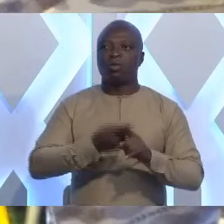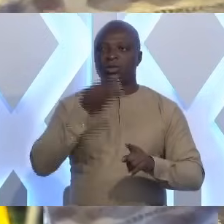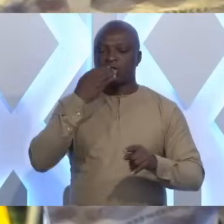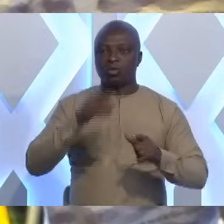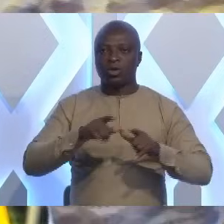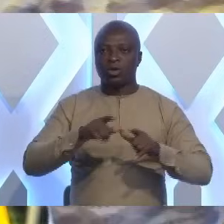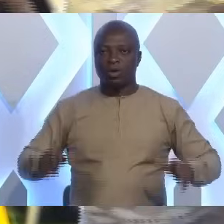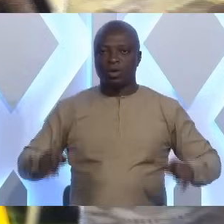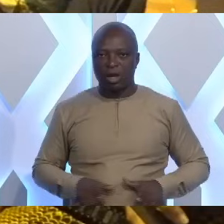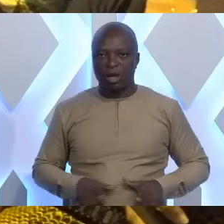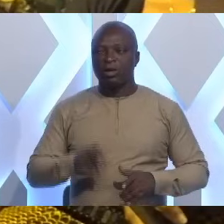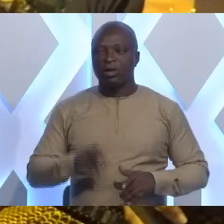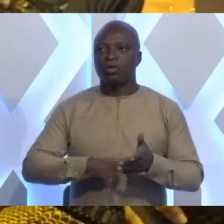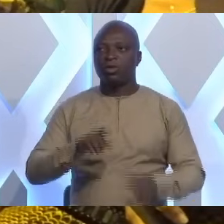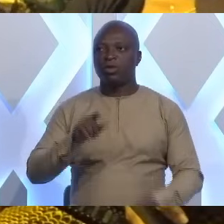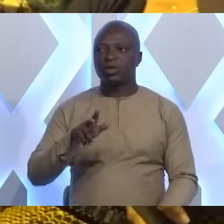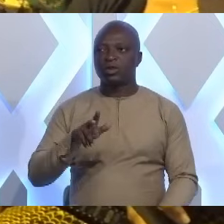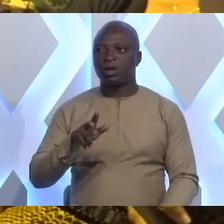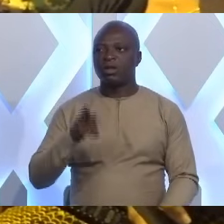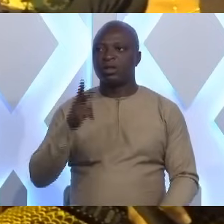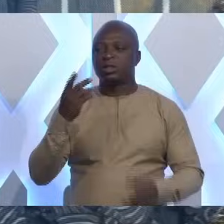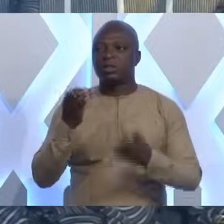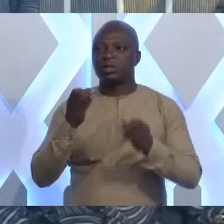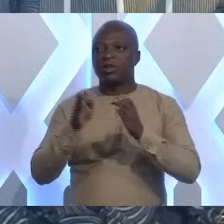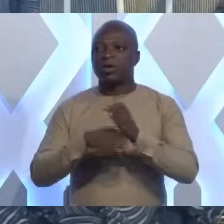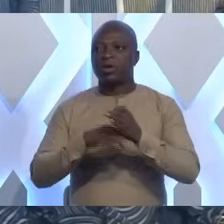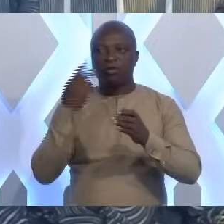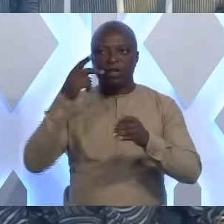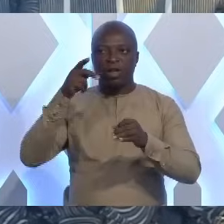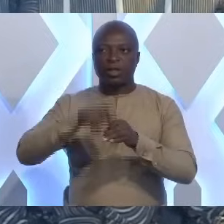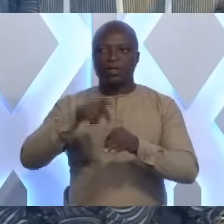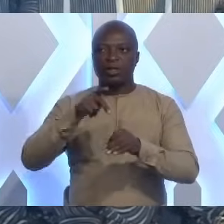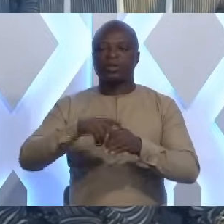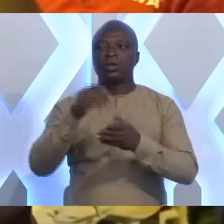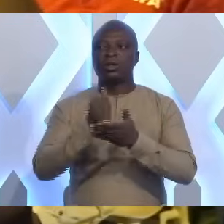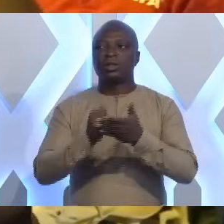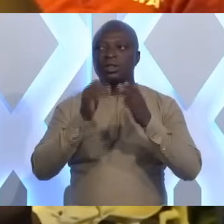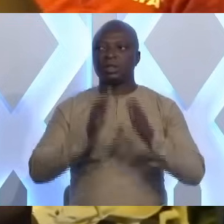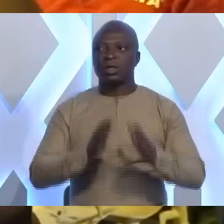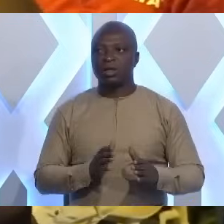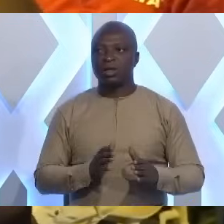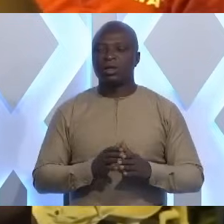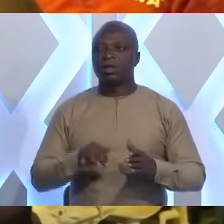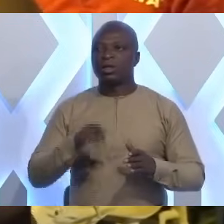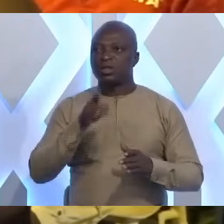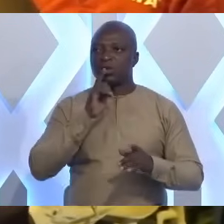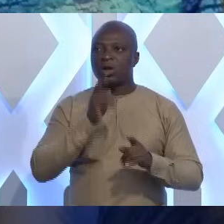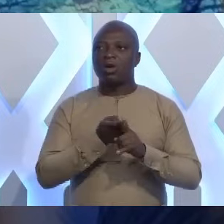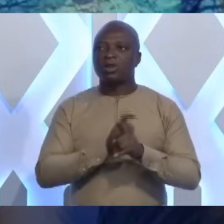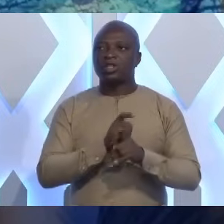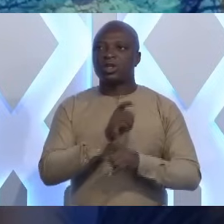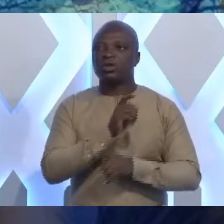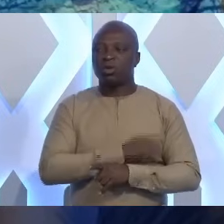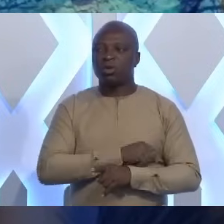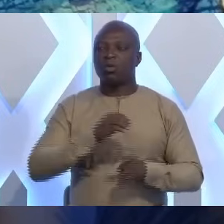local de 2023. Ces deux événements ont vu la participation des artisans, qu'ils soient originaires du Togo